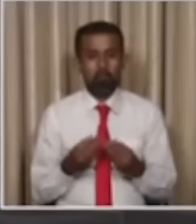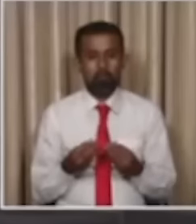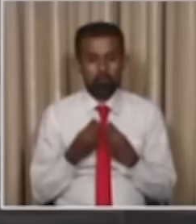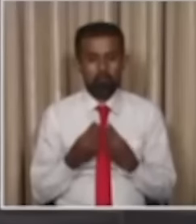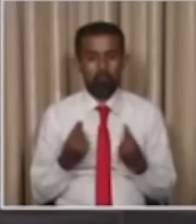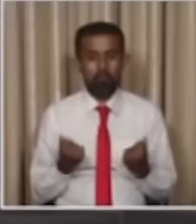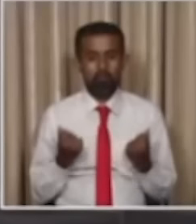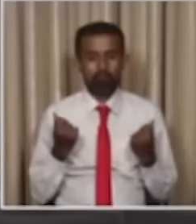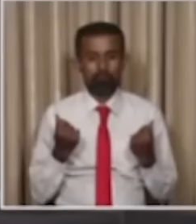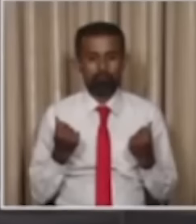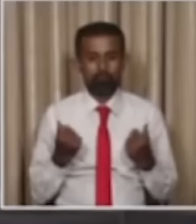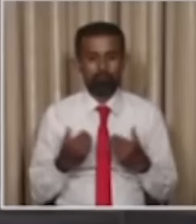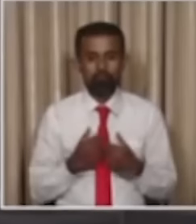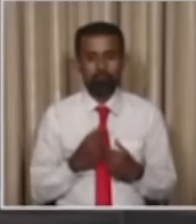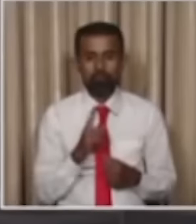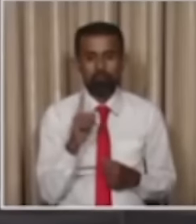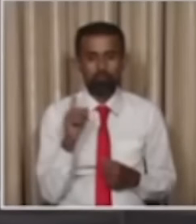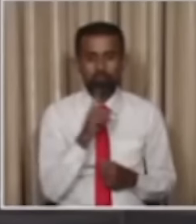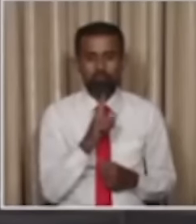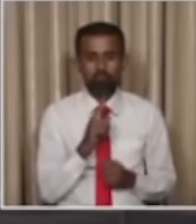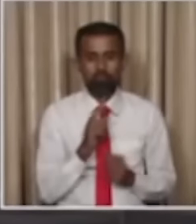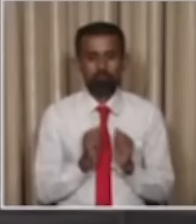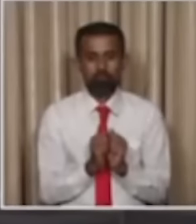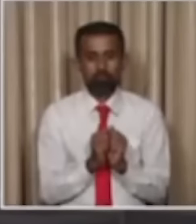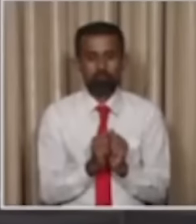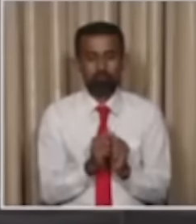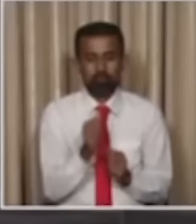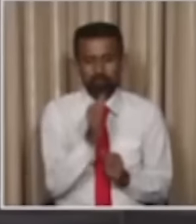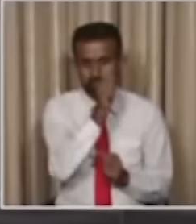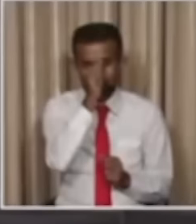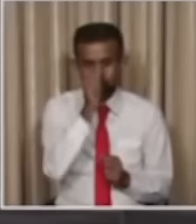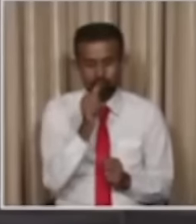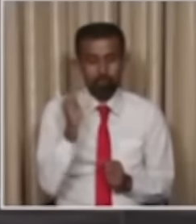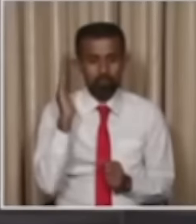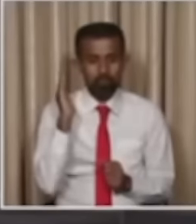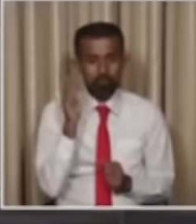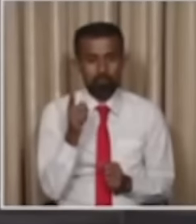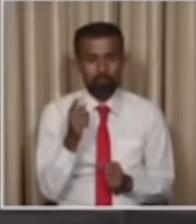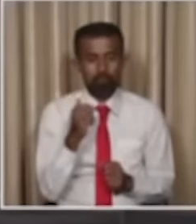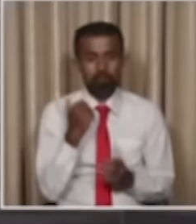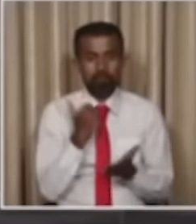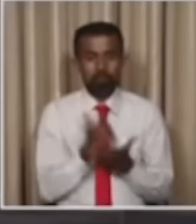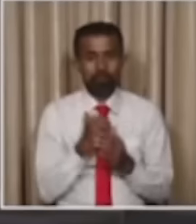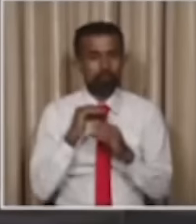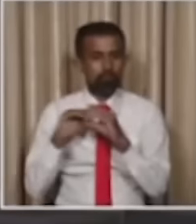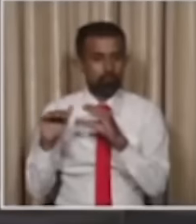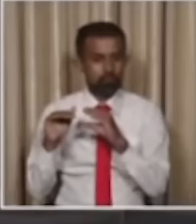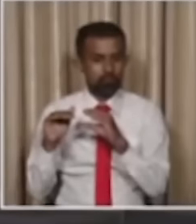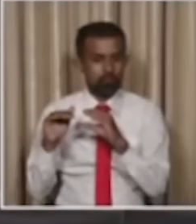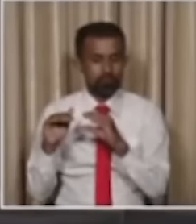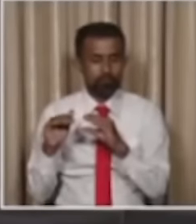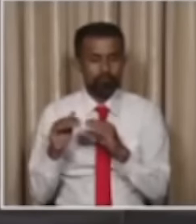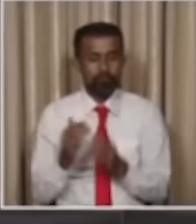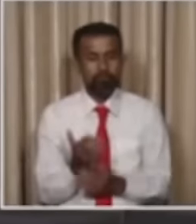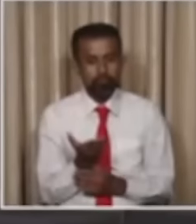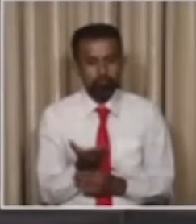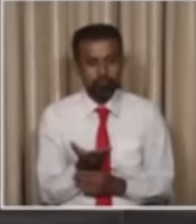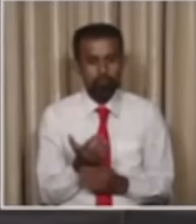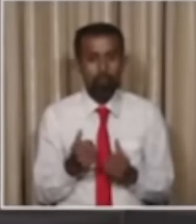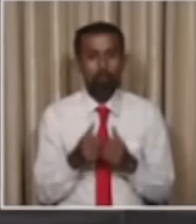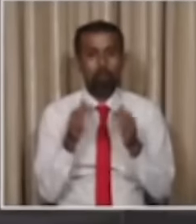ගමන් මං පළවෙනිම කෙරුවේ කාඩිනල් හිමිපාණන්ට පණිවිඩයක් දුන්නා. කරුණා කළා